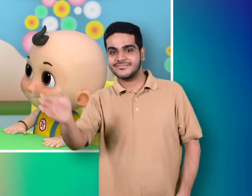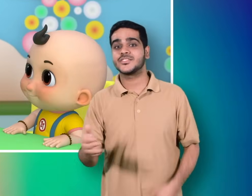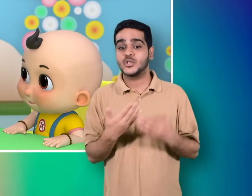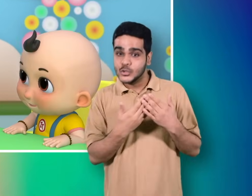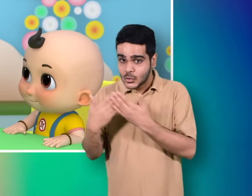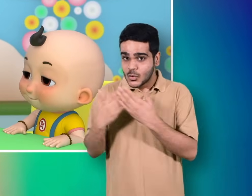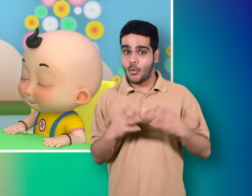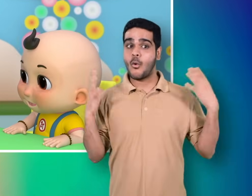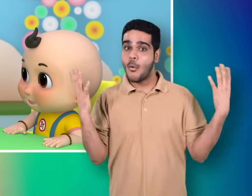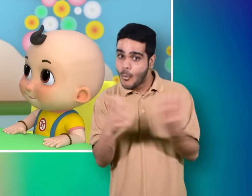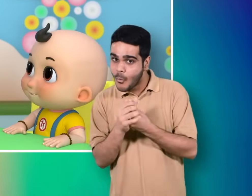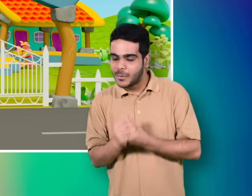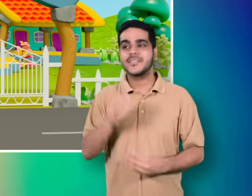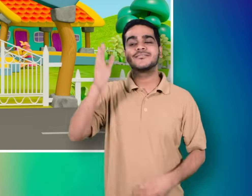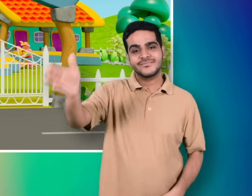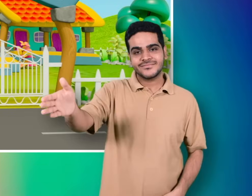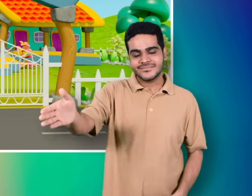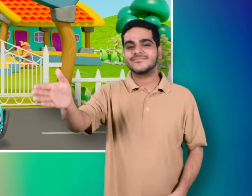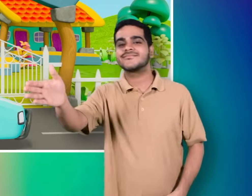स्कूल चले हम।